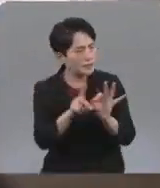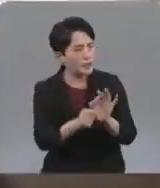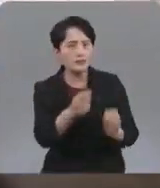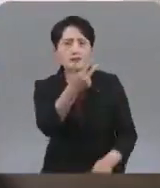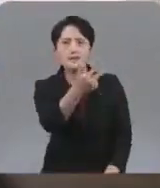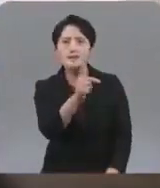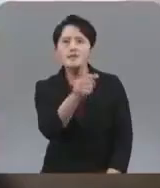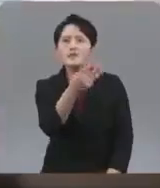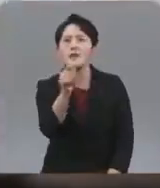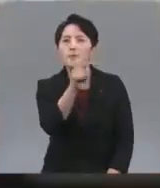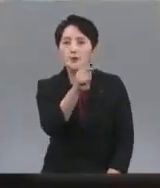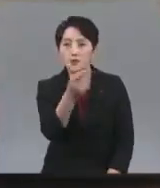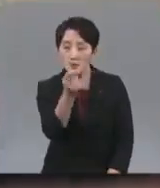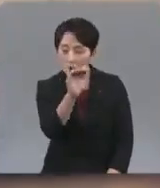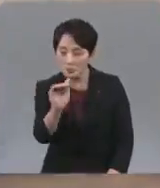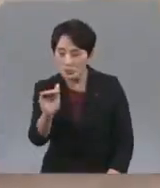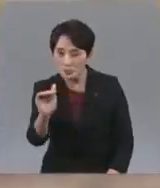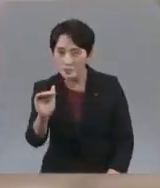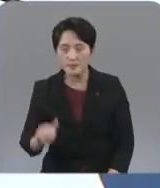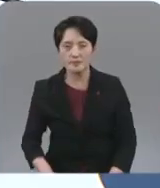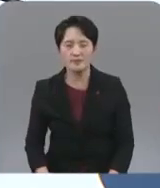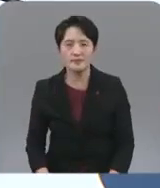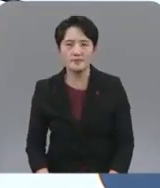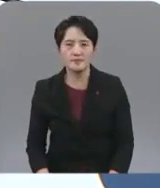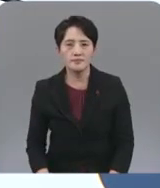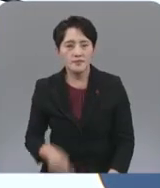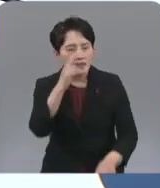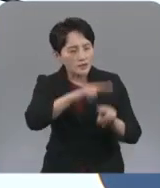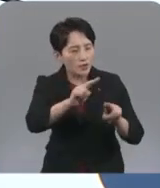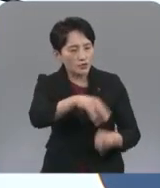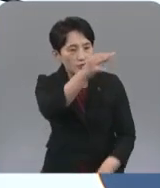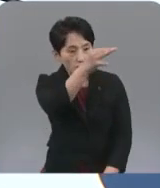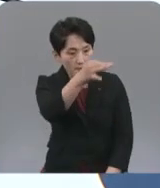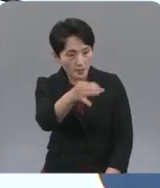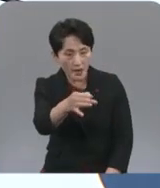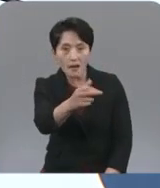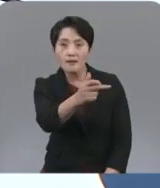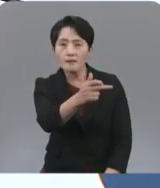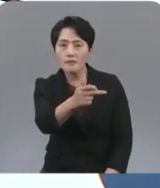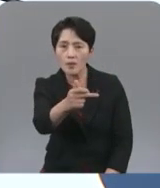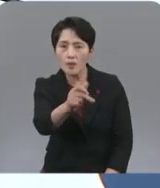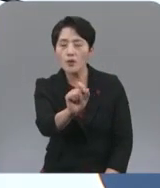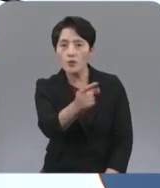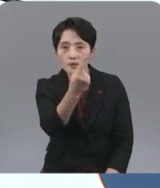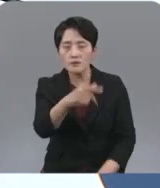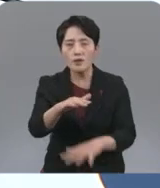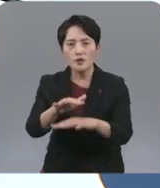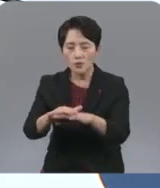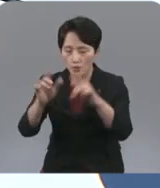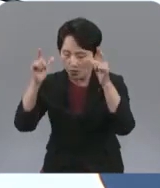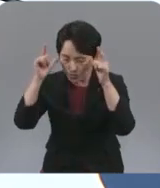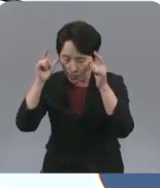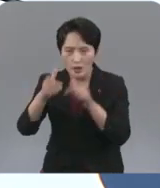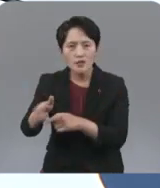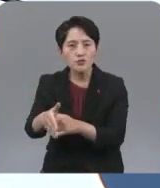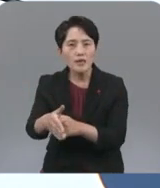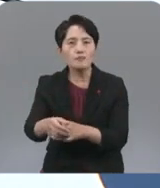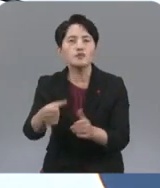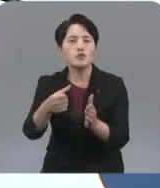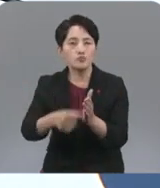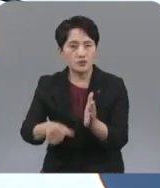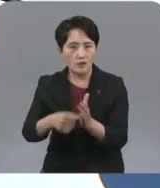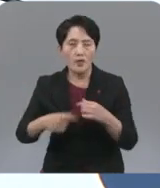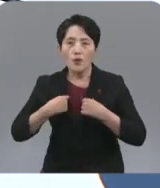produits pétroliers qui ont diminué, eux, de 5,1% sur un an. La hausse des coûts des produits agricoles, d'élevage et de la